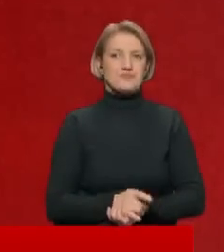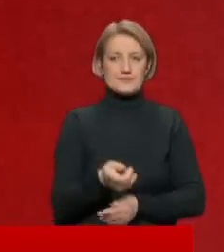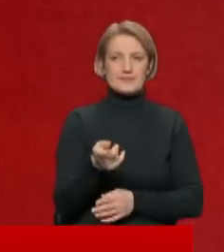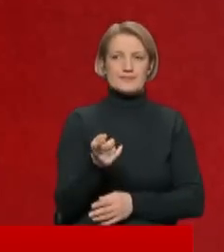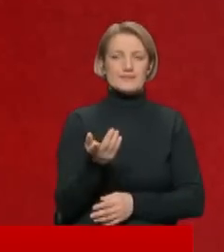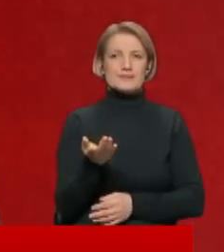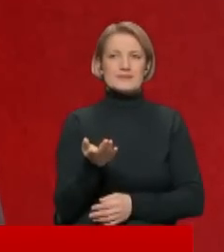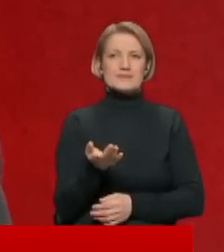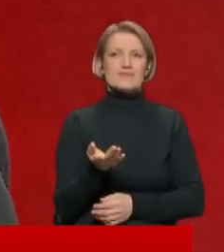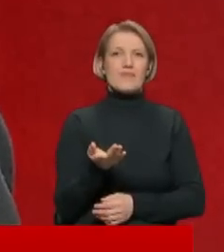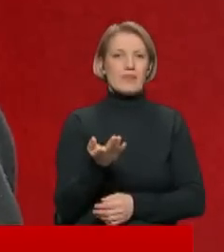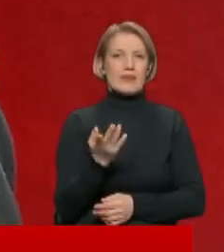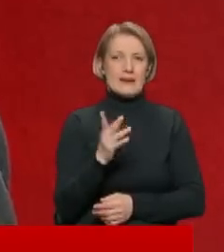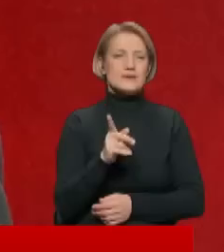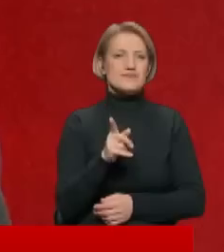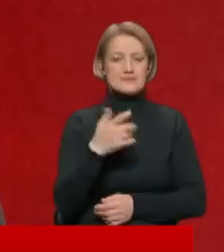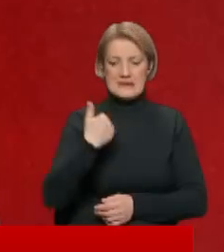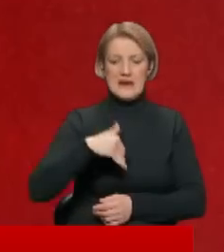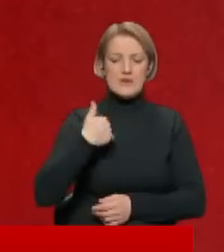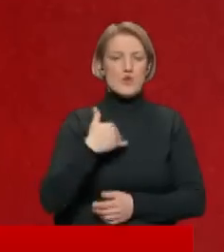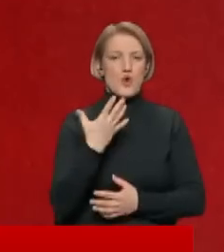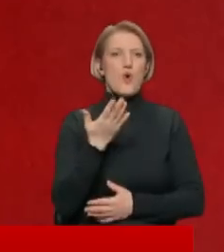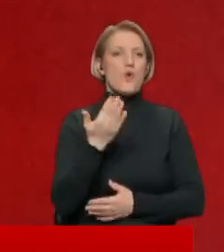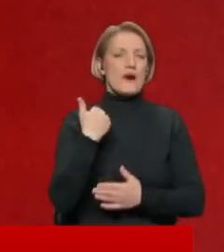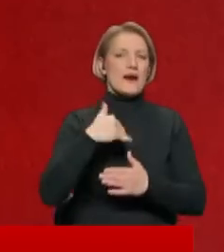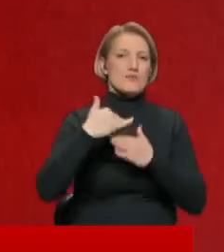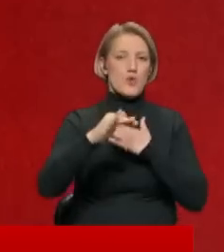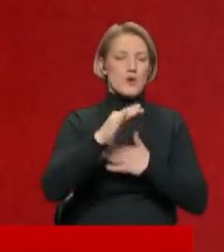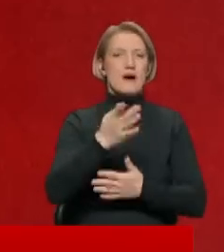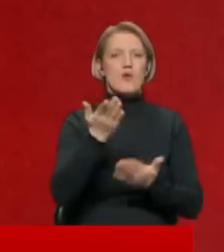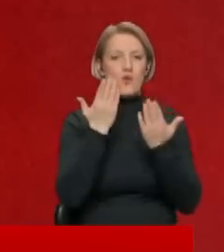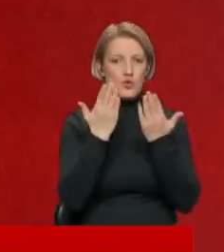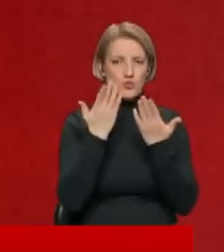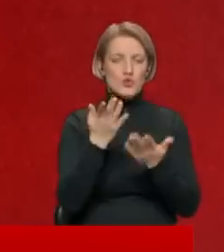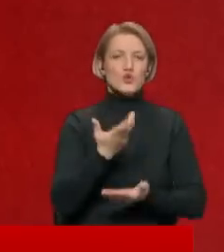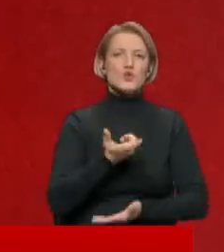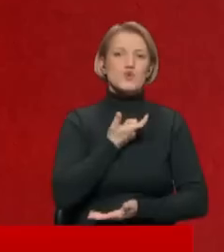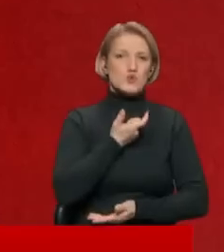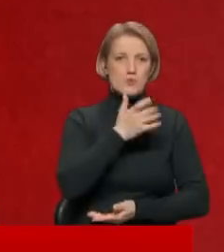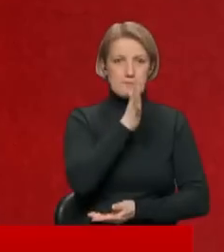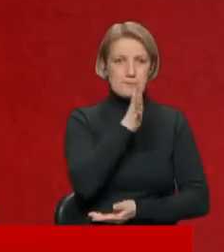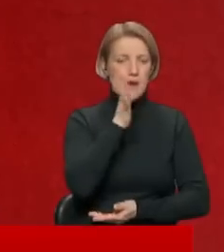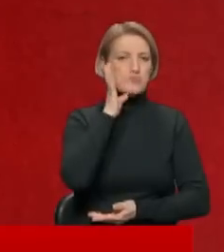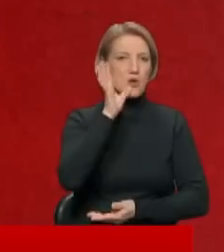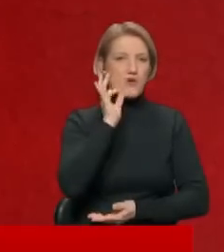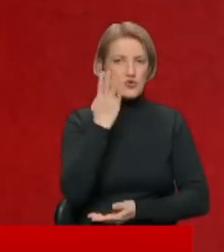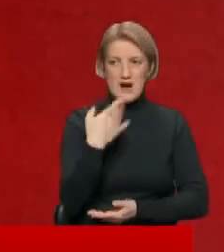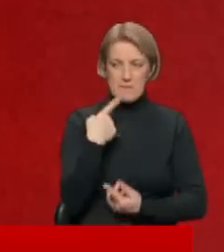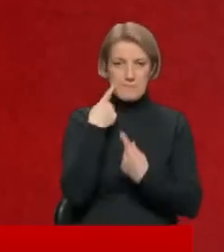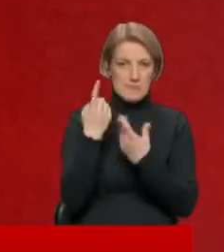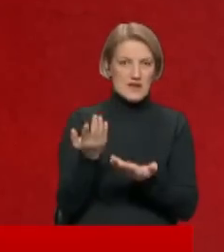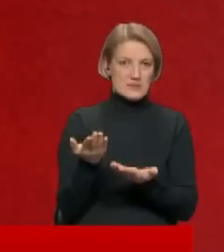Yani kredi biltesi olan kamuoyunda güvenilir olan akademisyen Hukukçular profesörlere